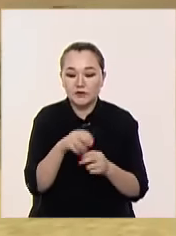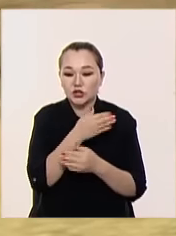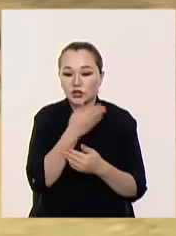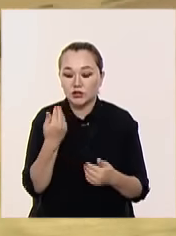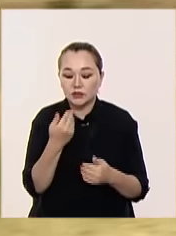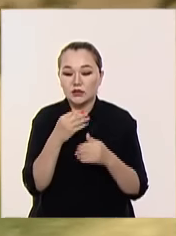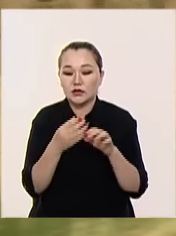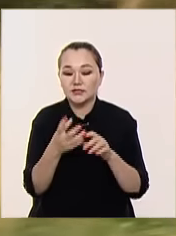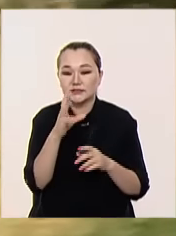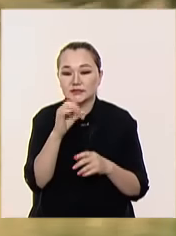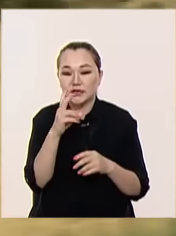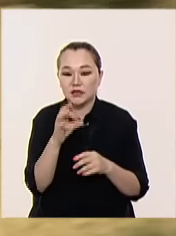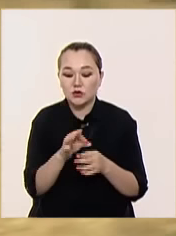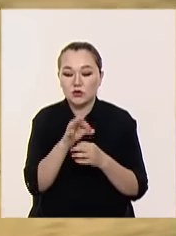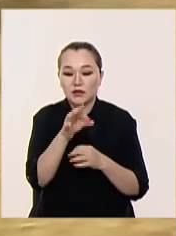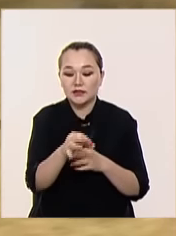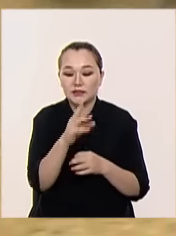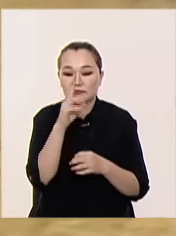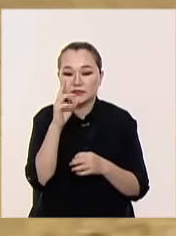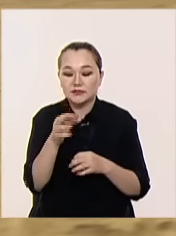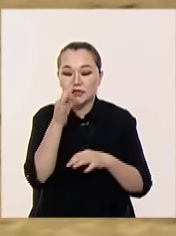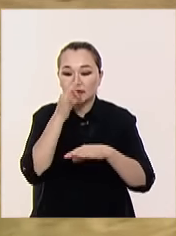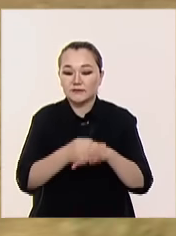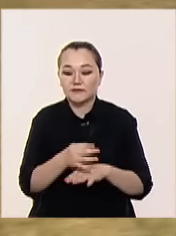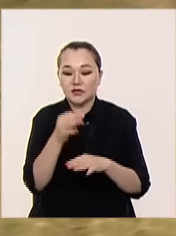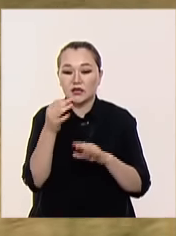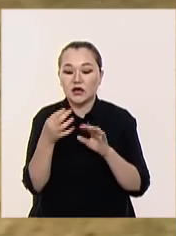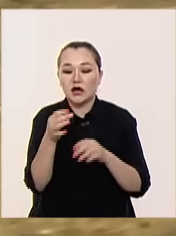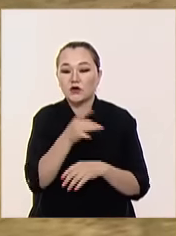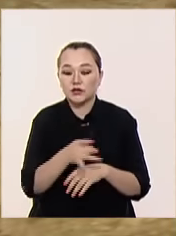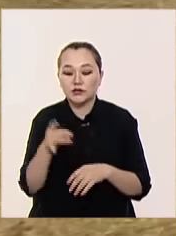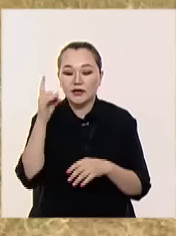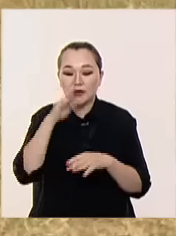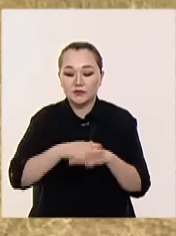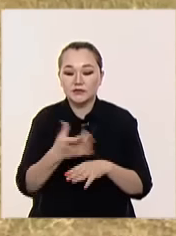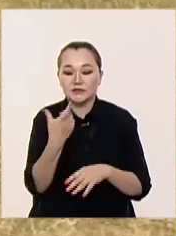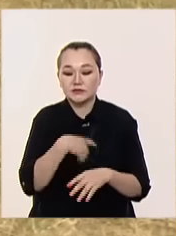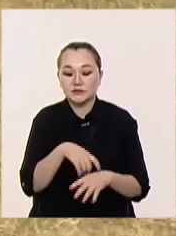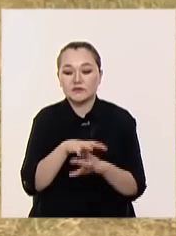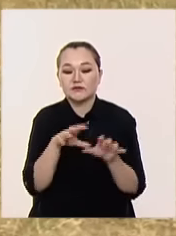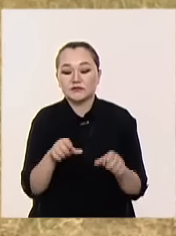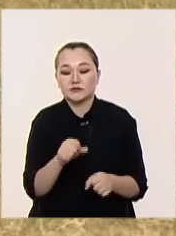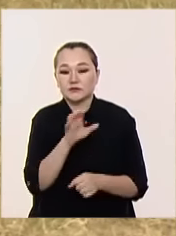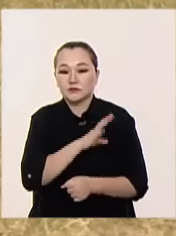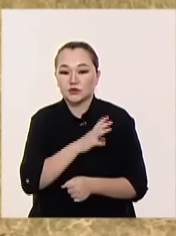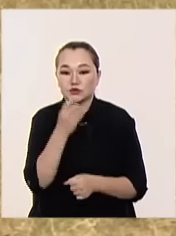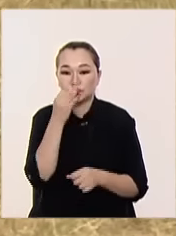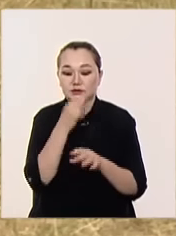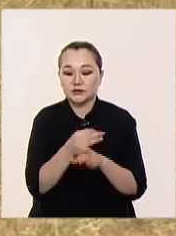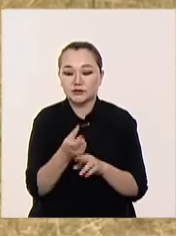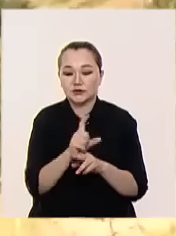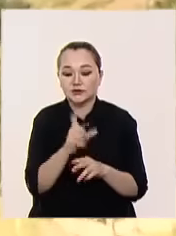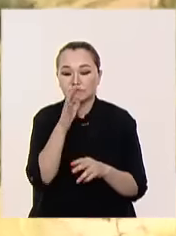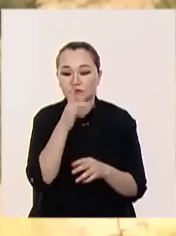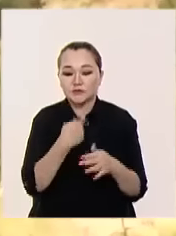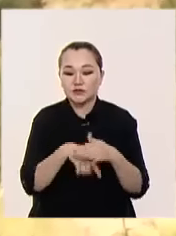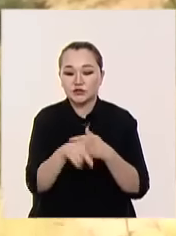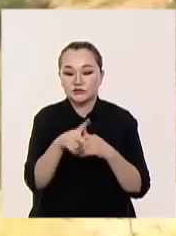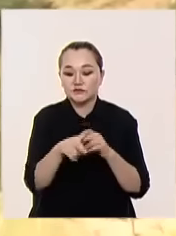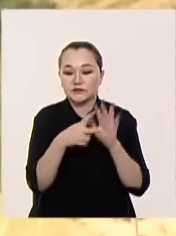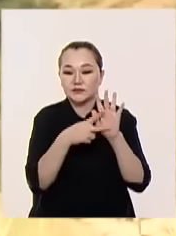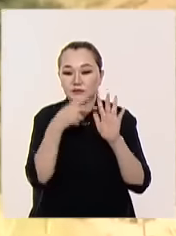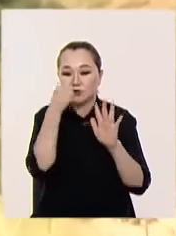Әубаста селолық тұтыну кооперативіне тиесілі болған аумақты аудан әкімдігі өз меншігіне қаратып алды дейді тұрғындар. Айтуларынша сол арада, яғни